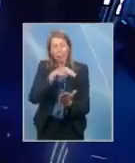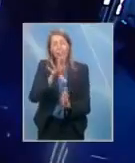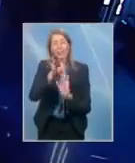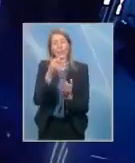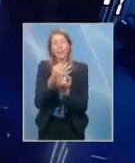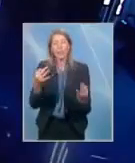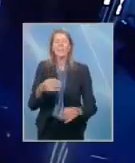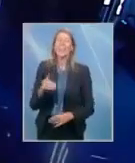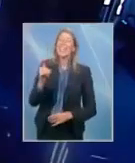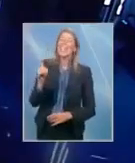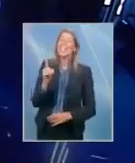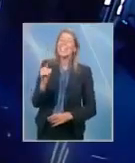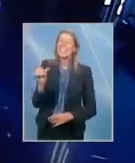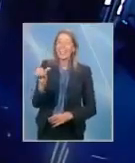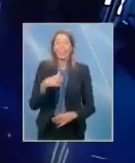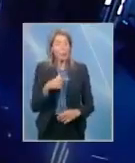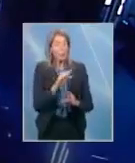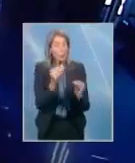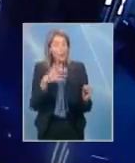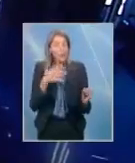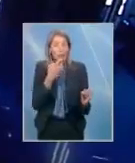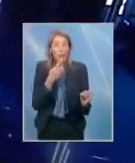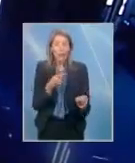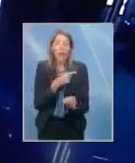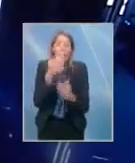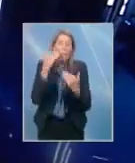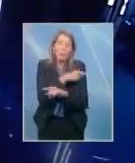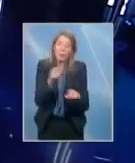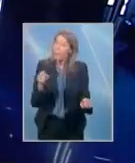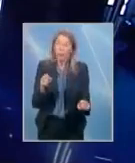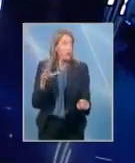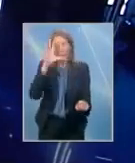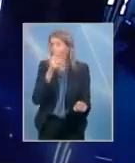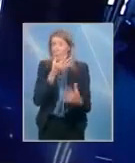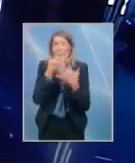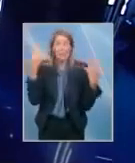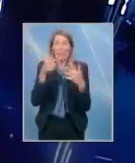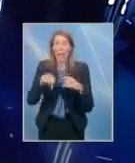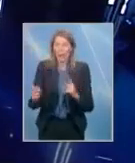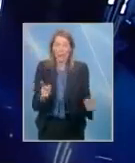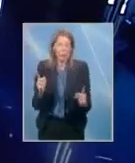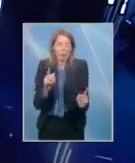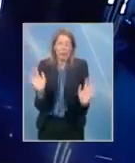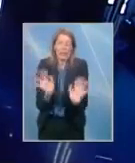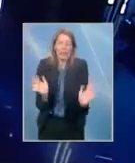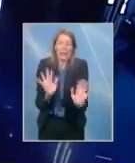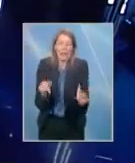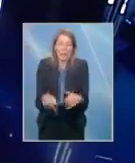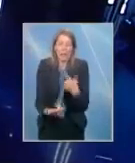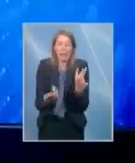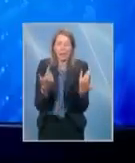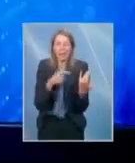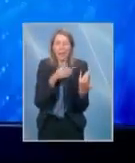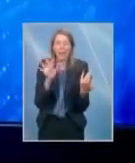Stefano? Giovani, vorrei dire, purtroppo forse non riuscite a rendervi conto bene di qual è la situazione drammatica che state vivendo. Fino a un certo punto